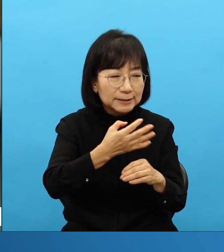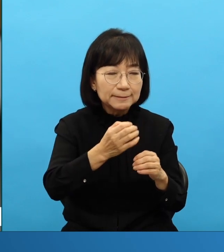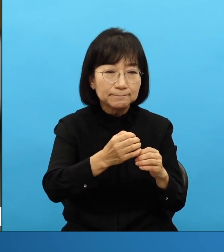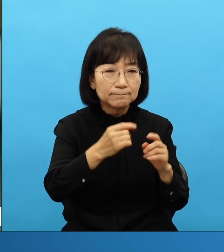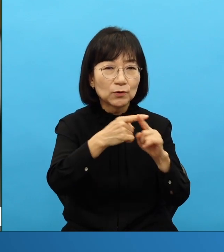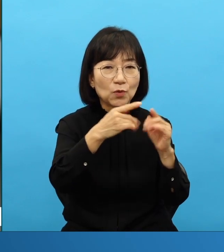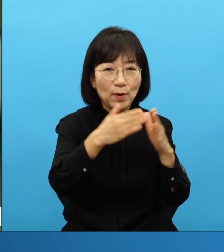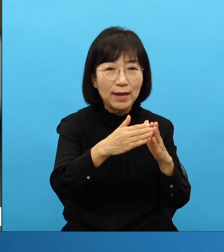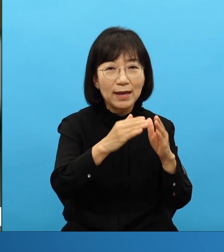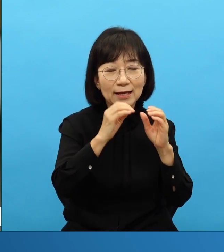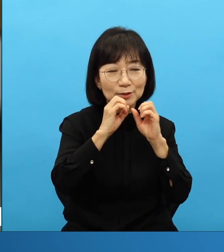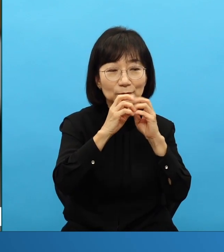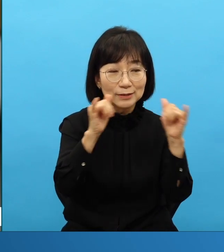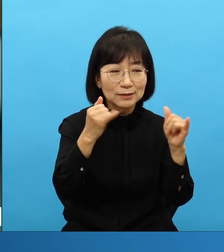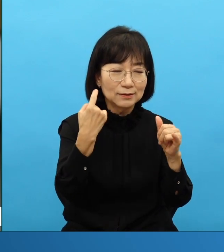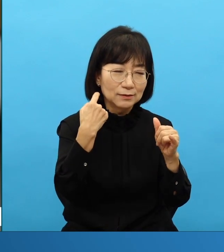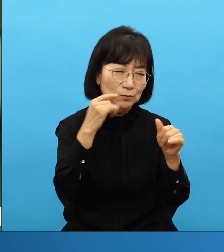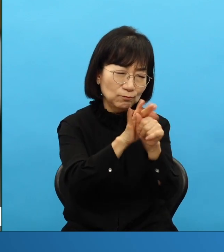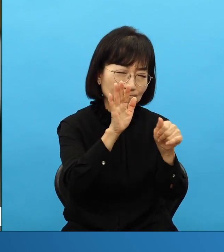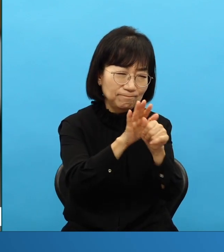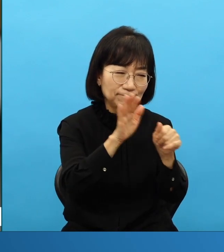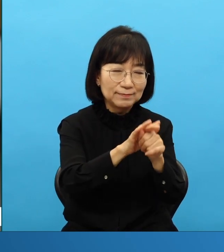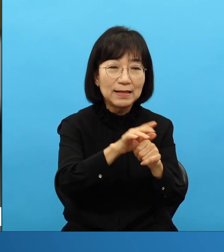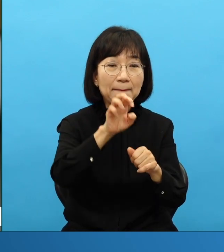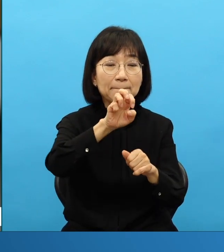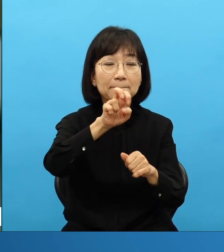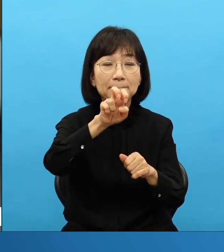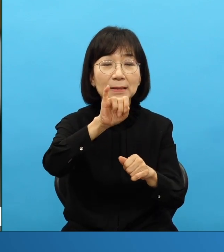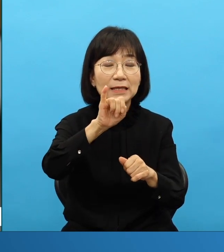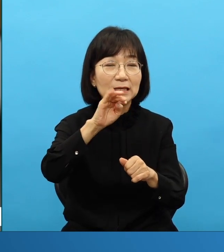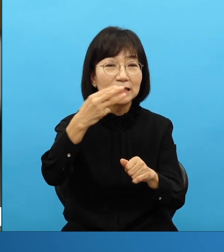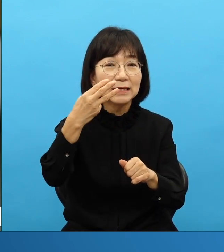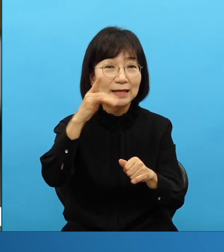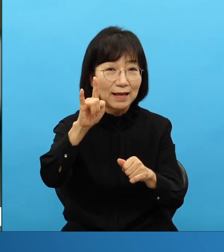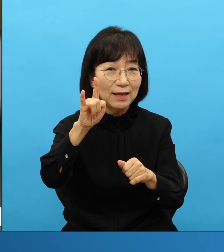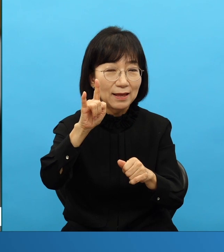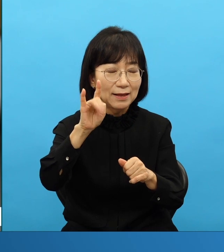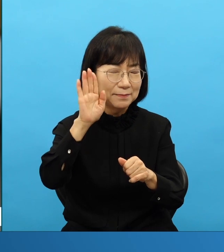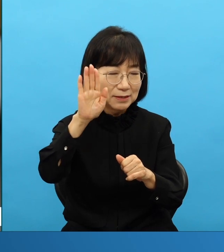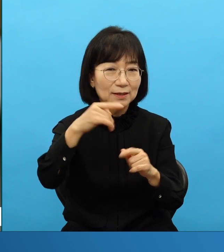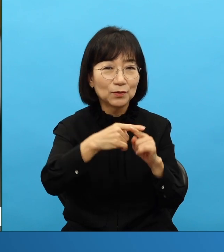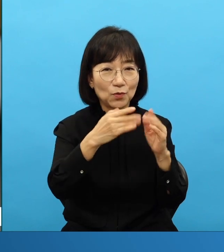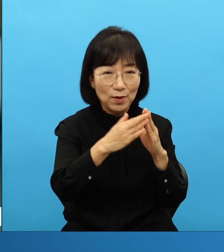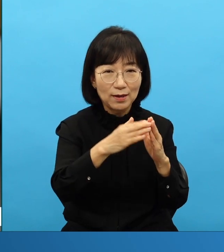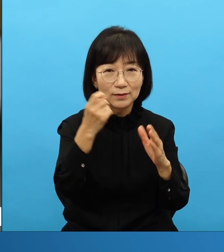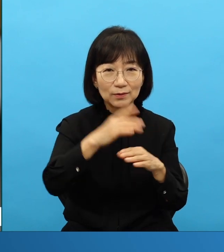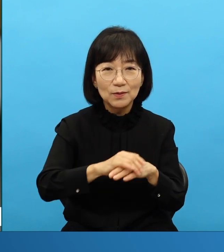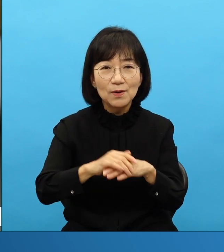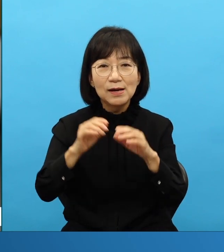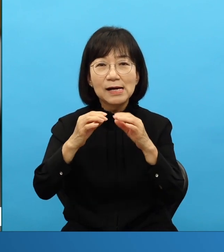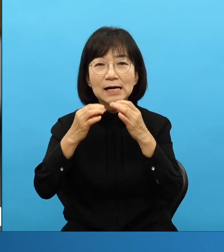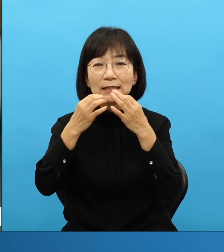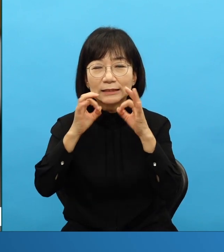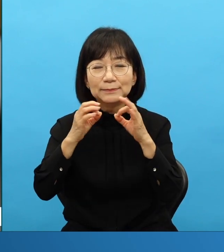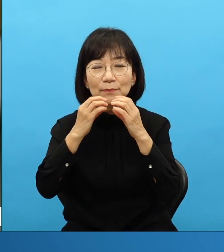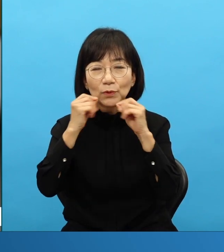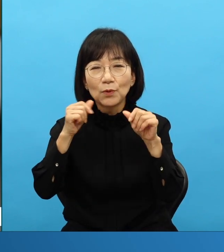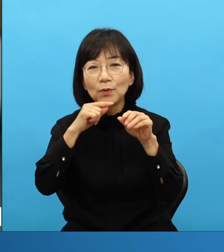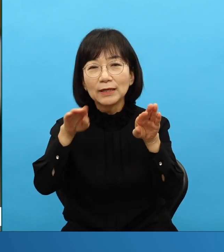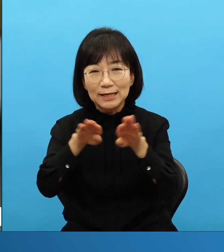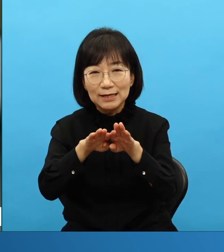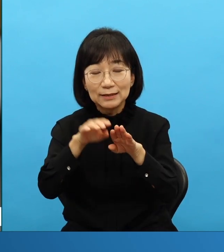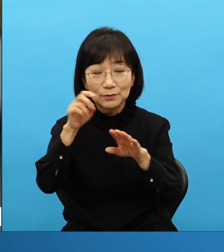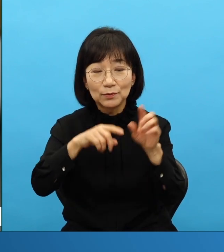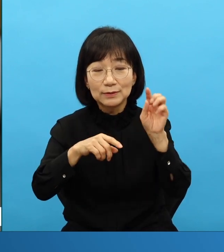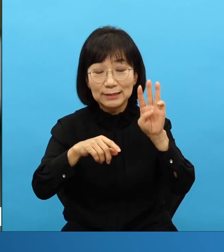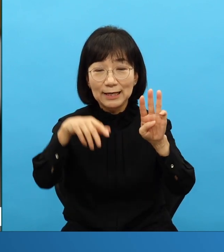있도록 돕는 미래교회 시대, 렘넌트 인재를 찾아 세계복음화하도록 돕는 금토일 시대, 그리고 3가지 뜰 시대